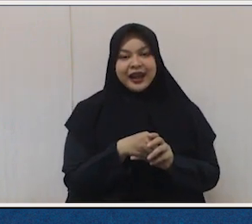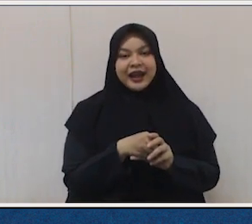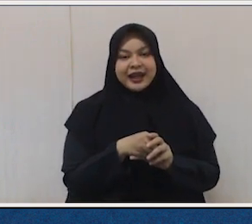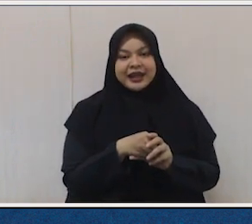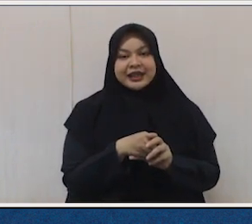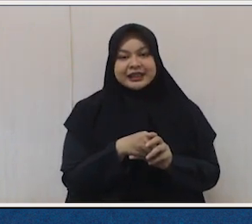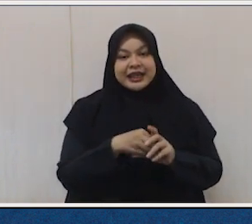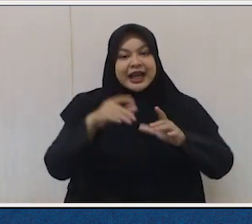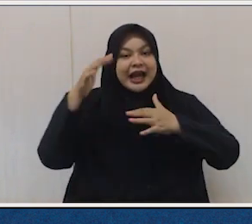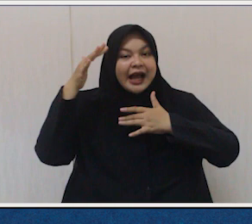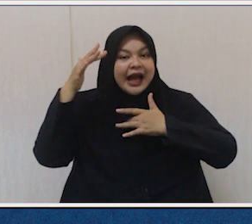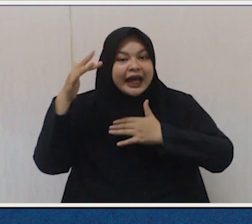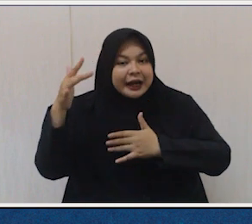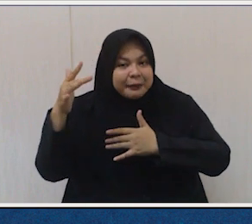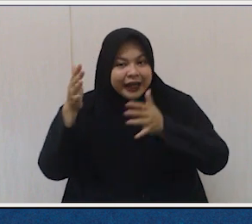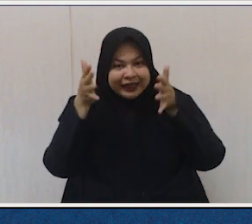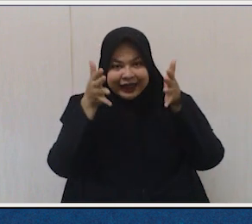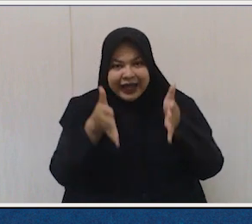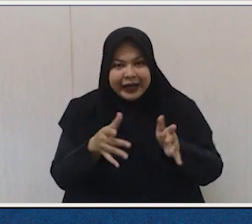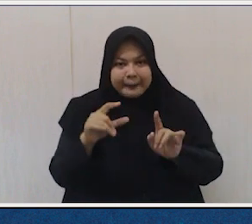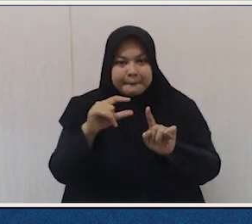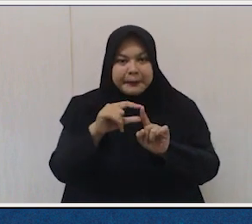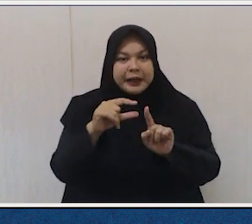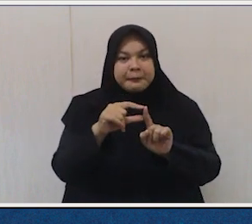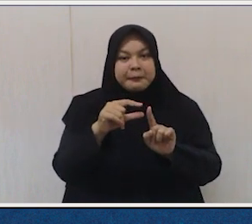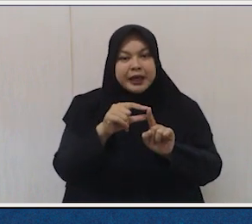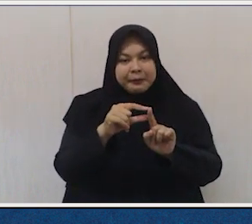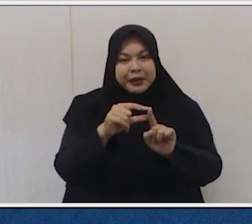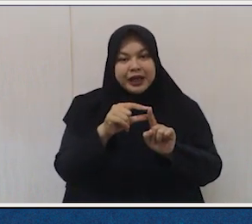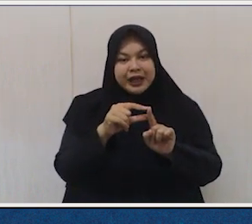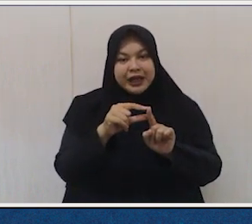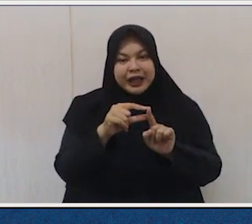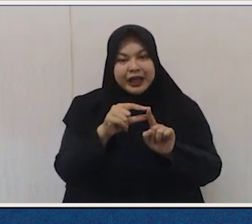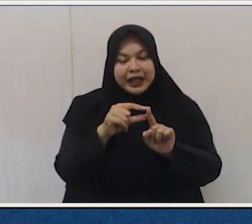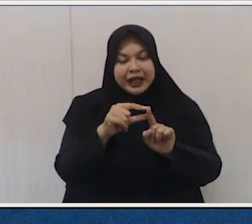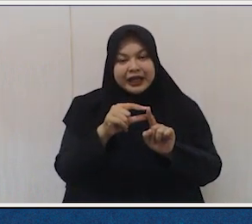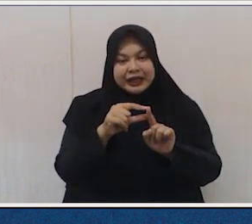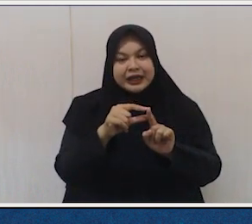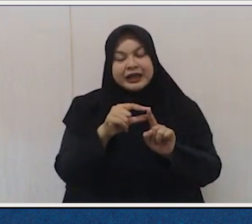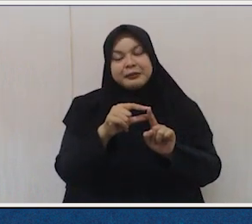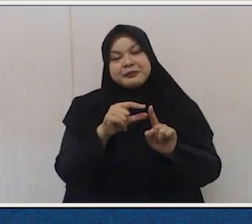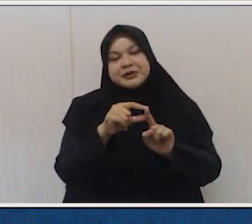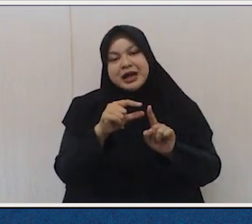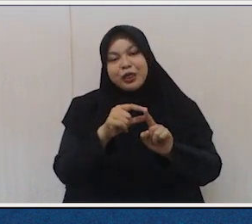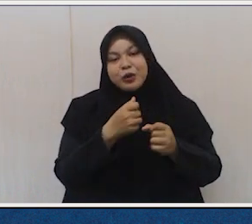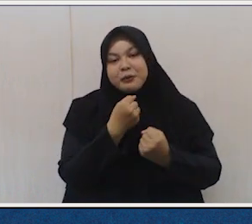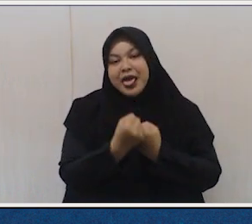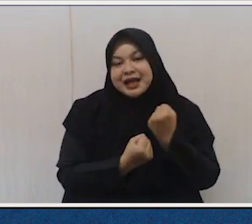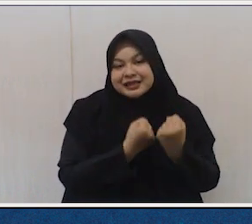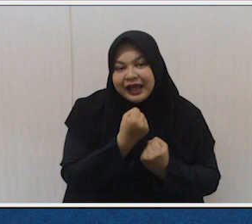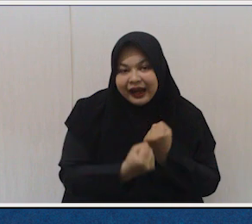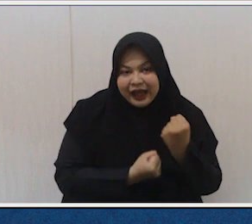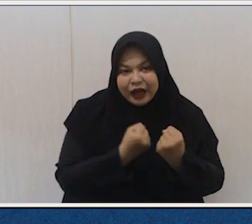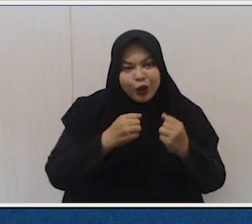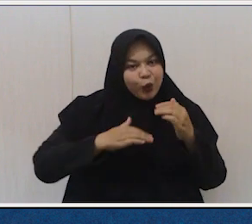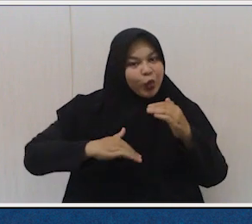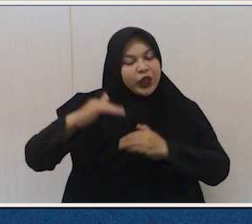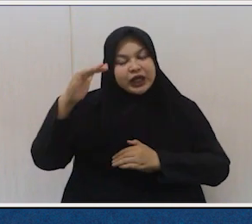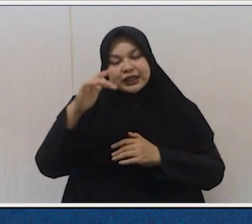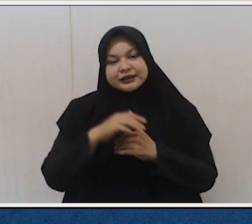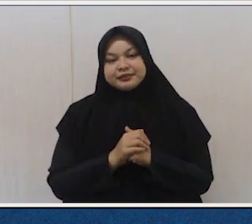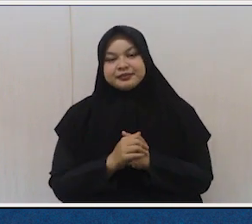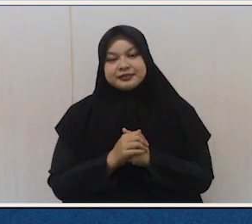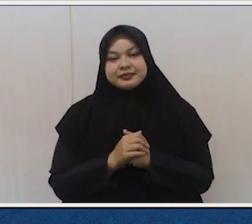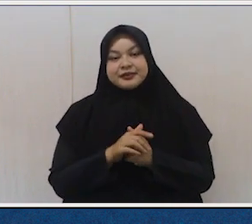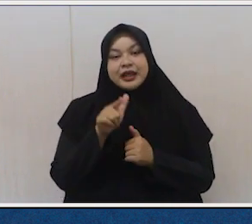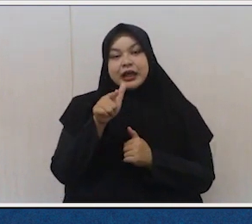waktu itu memang harapan terhadap PP ana PP peraturan pelaksanaannya itu sangat tinggi itu pada saat itu Nah